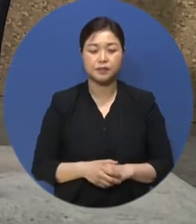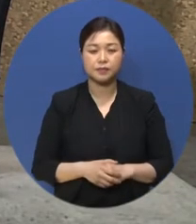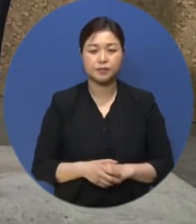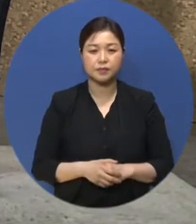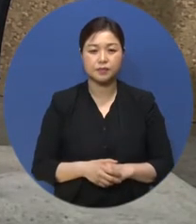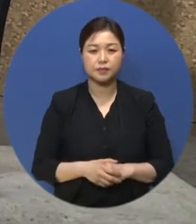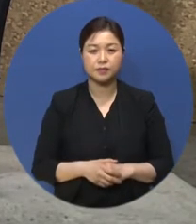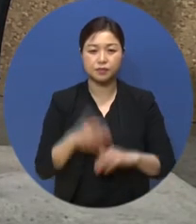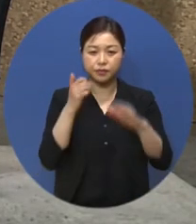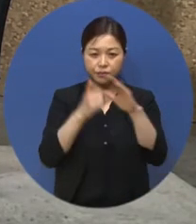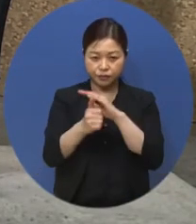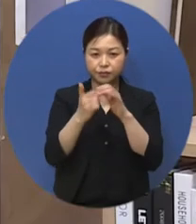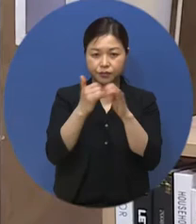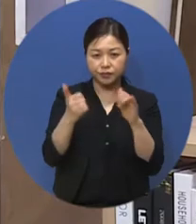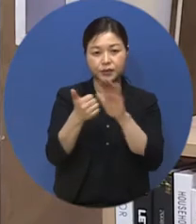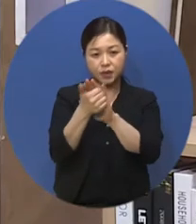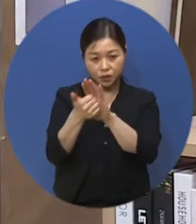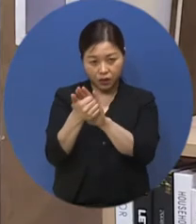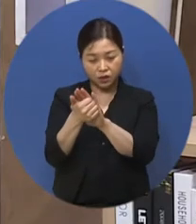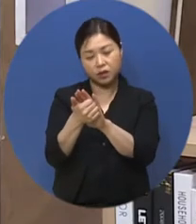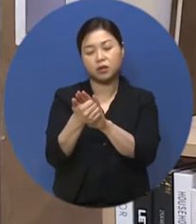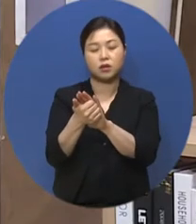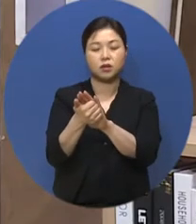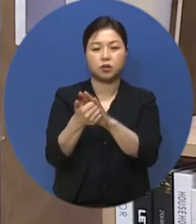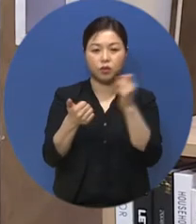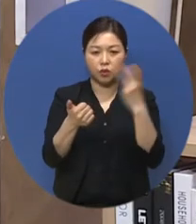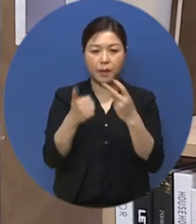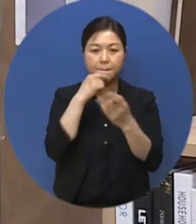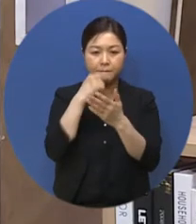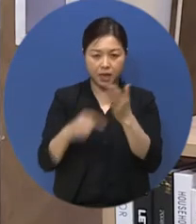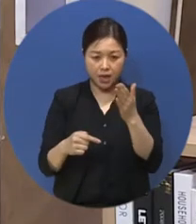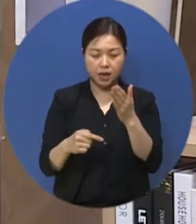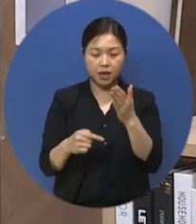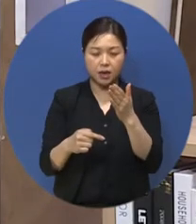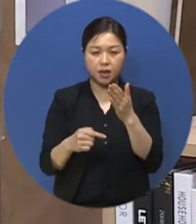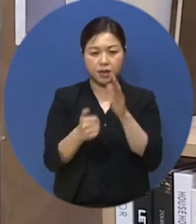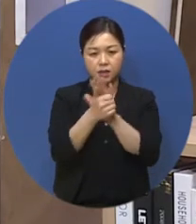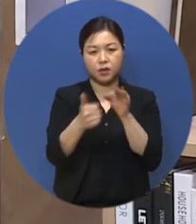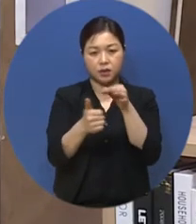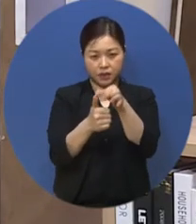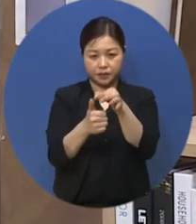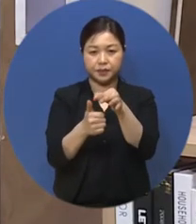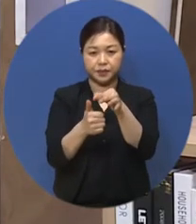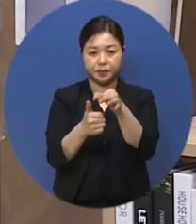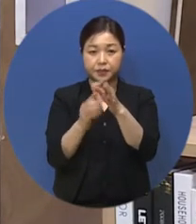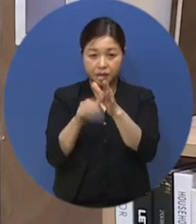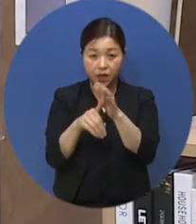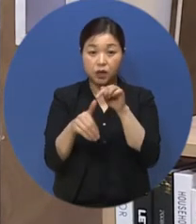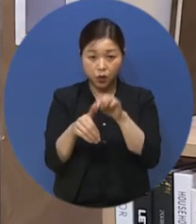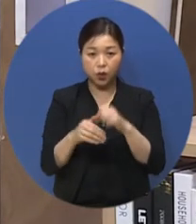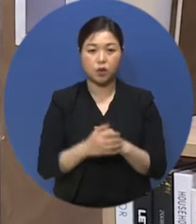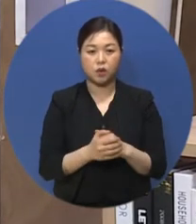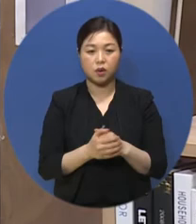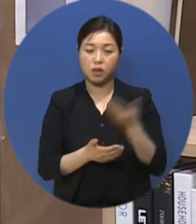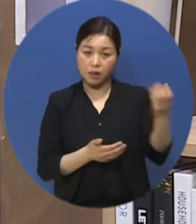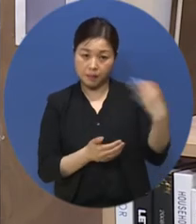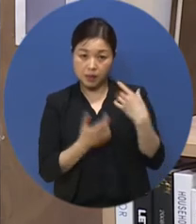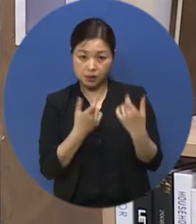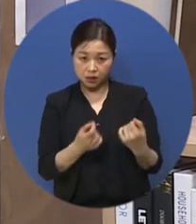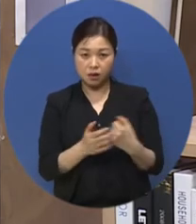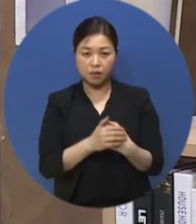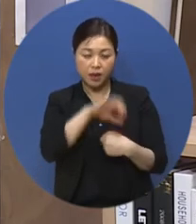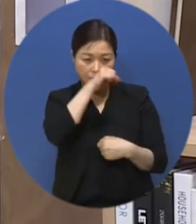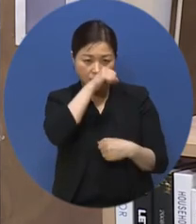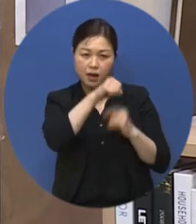이런 선수분들을 지원하는 거라든지 이런 다양한 뭐 재난지원금을 지원을 할 때도 말씀하신 것처럼